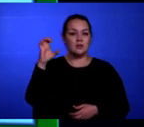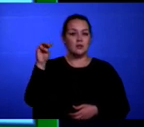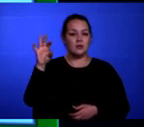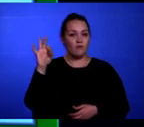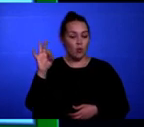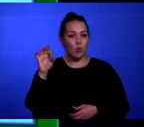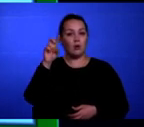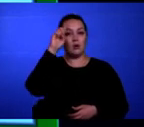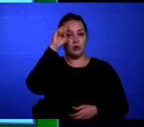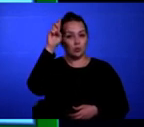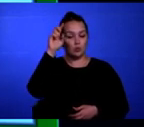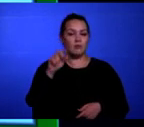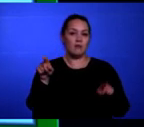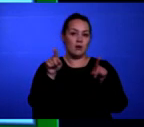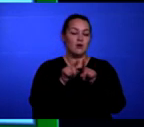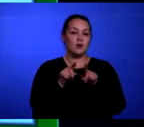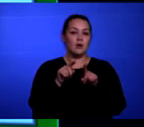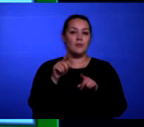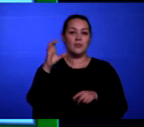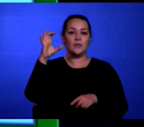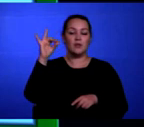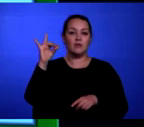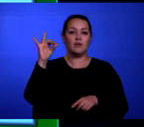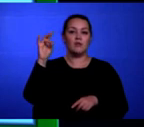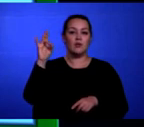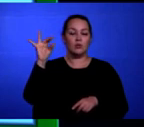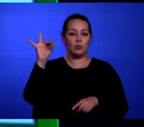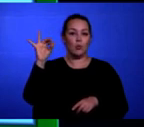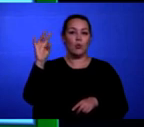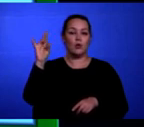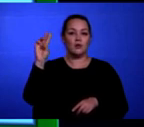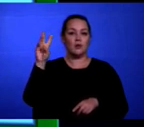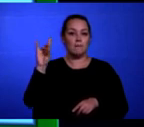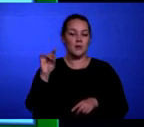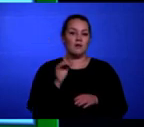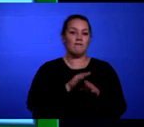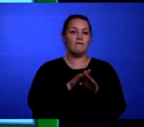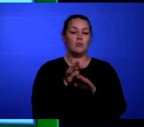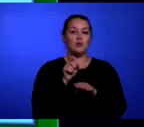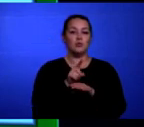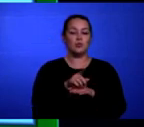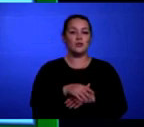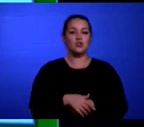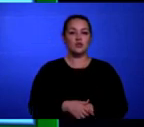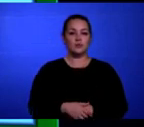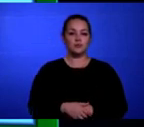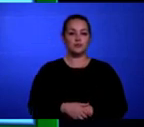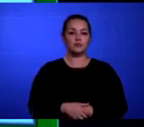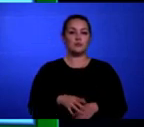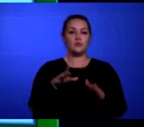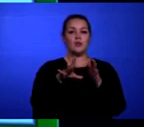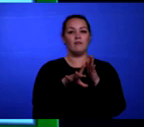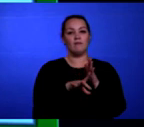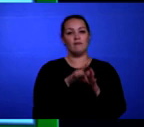являются синонимами давайте с вами выполним упражнение выберите из